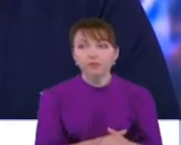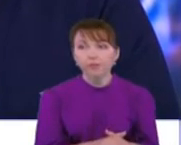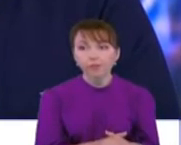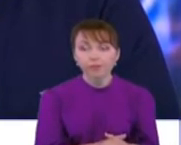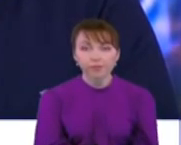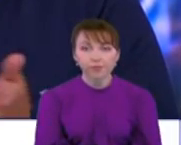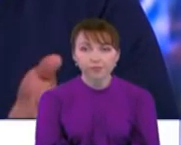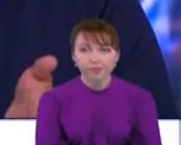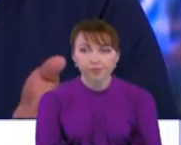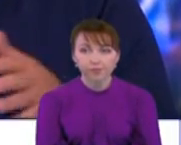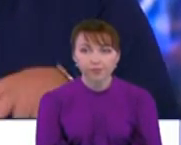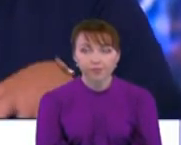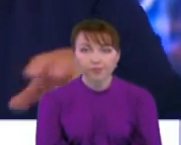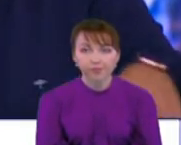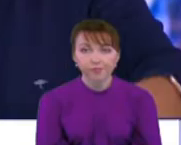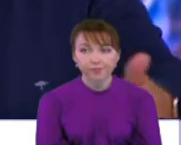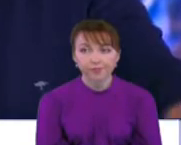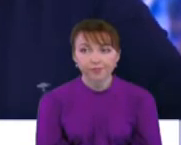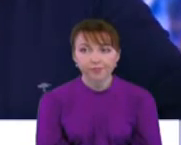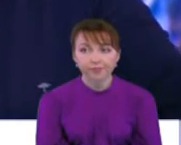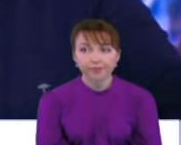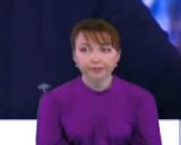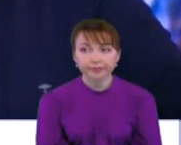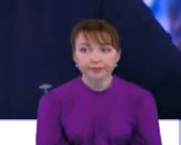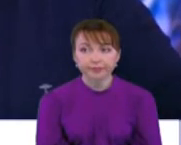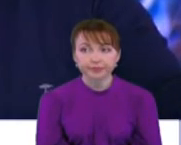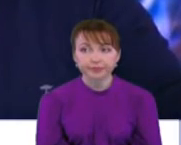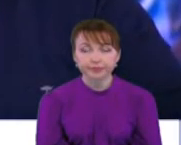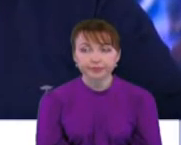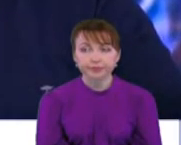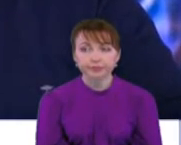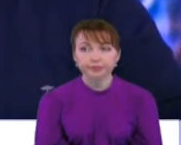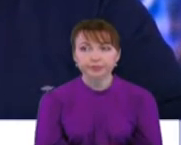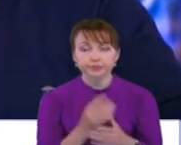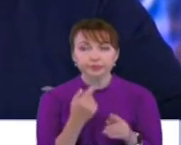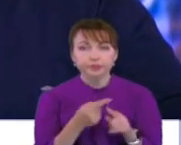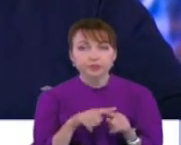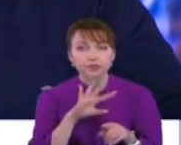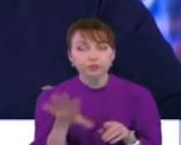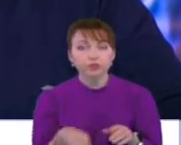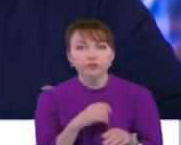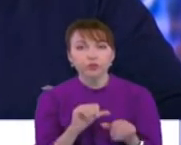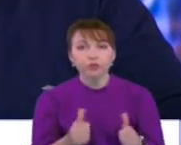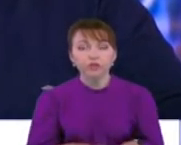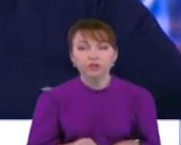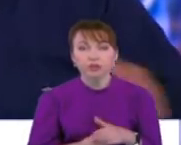будуть забирати людей? Мені здається, що будуть от підрозділи сформовані на базі навчальних закладів. Ну,